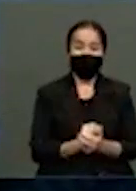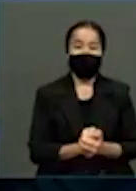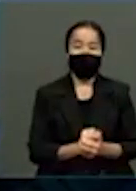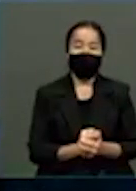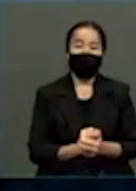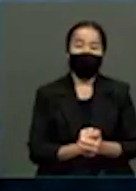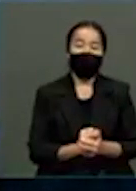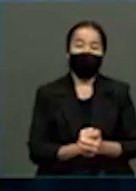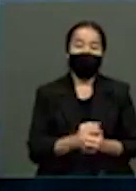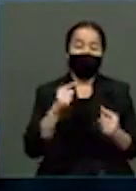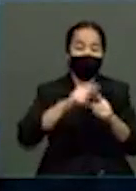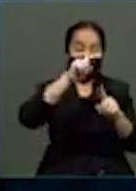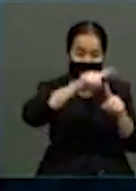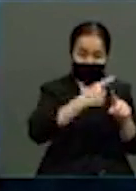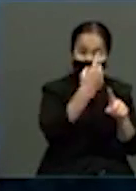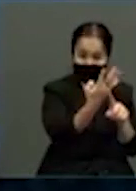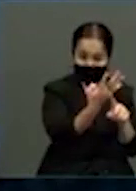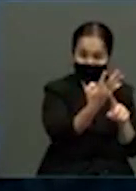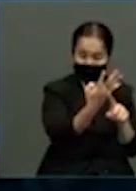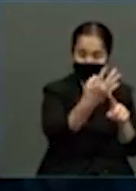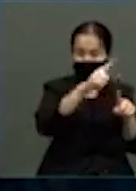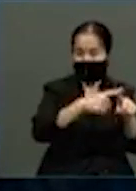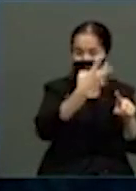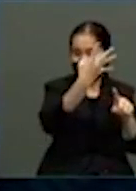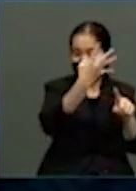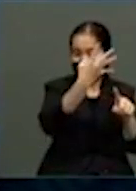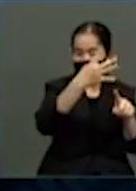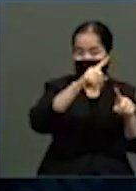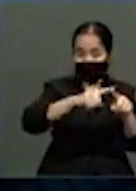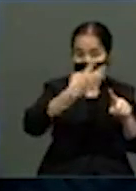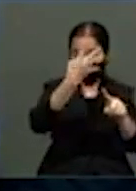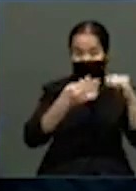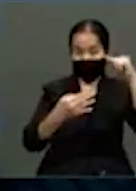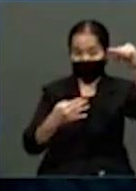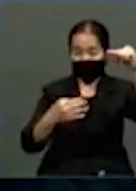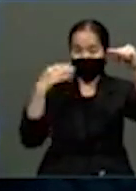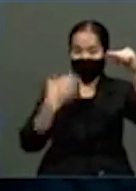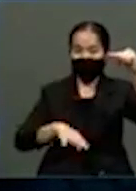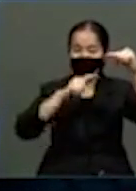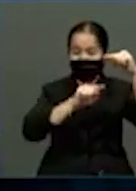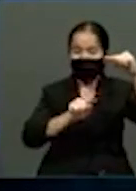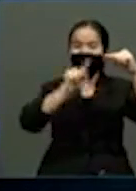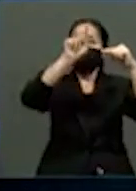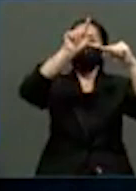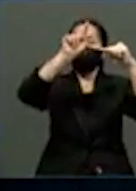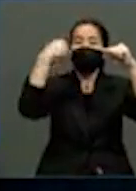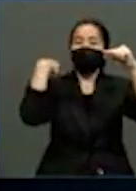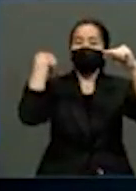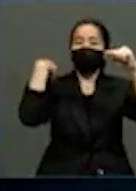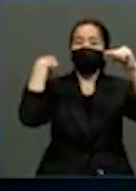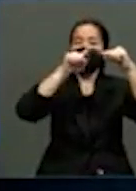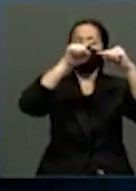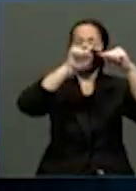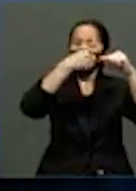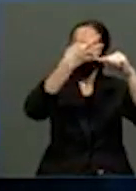ช่วงของเดือนเมษายนก็ยังสูงกว่าเดือนเมษาอยู่นะครับณตอนนี้เพราะฉะนั้นกราฟยังเป็นทิศทางที่